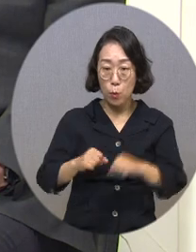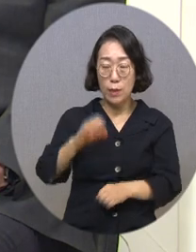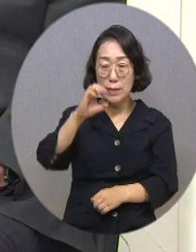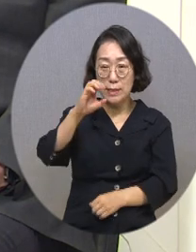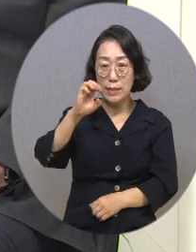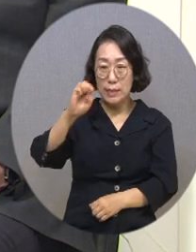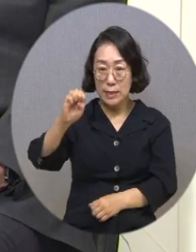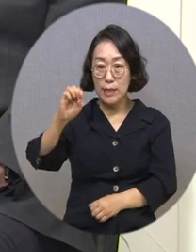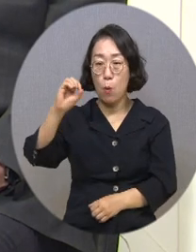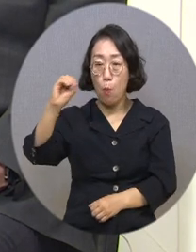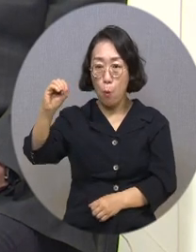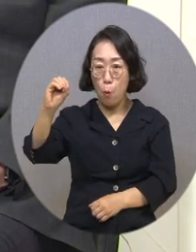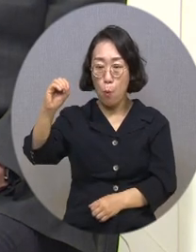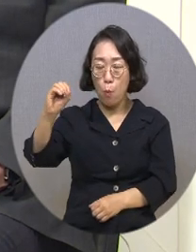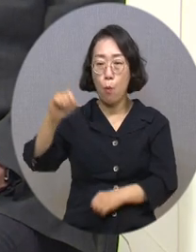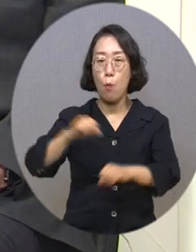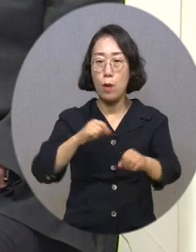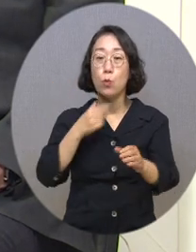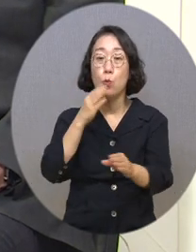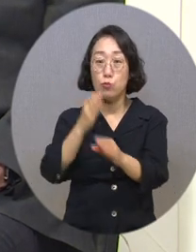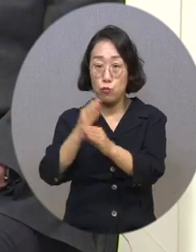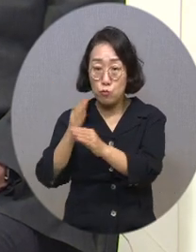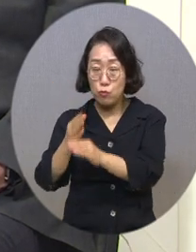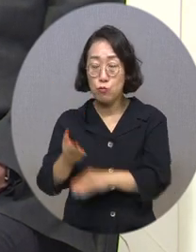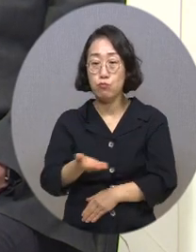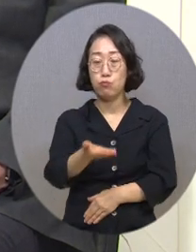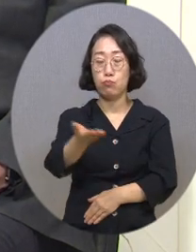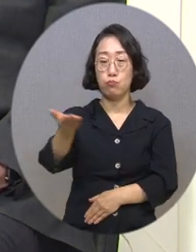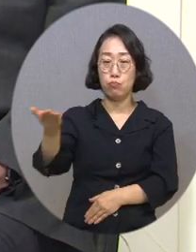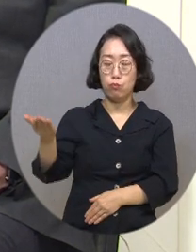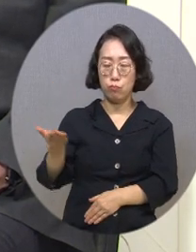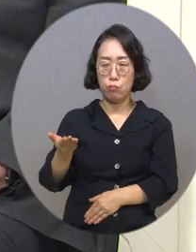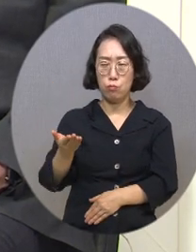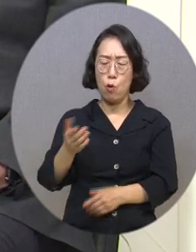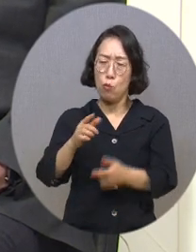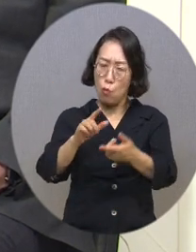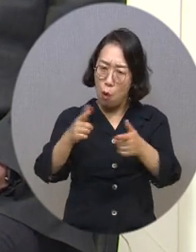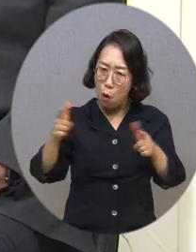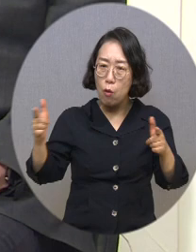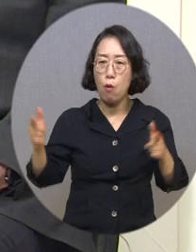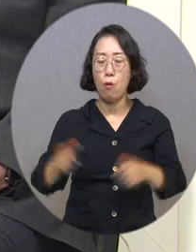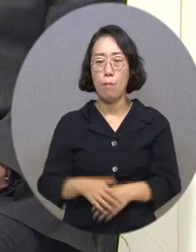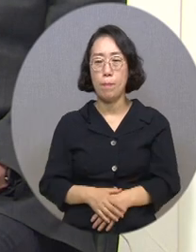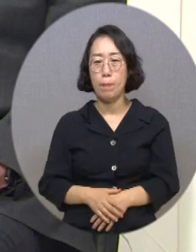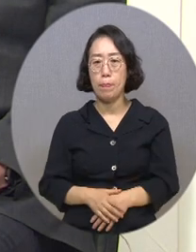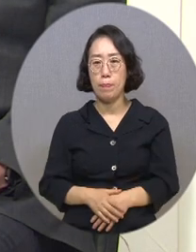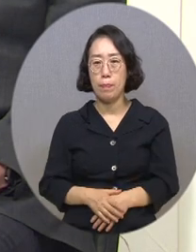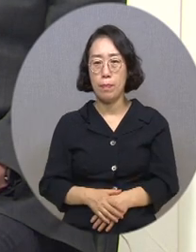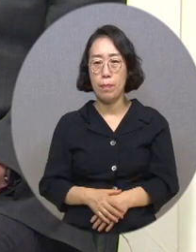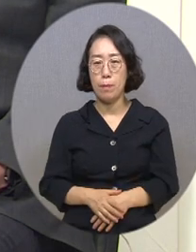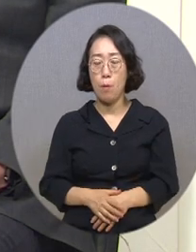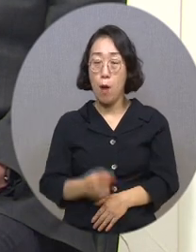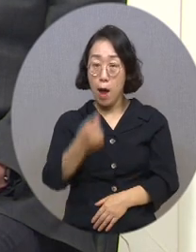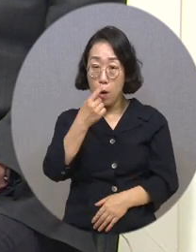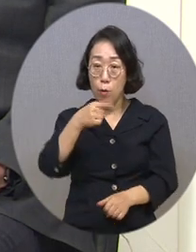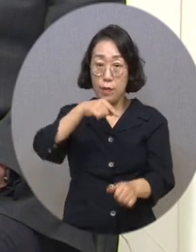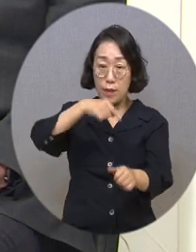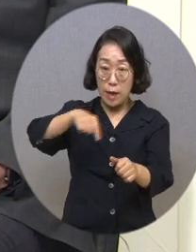CEO분들이 많더라고요. 그래서 그 여성 굉장히 다양해요. 뭐 아카데미를 운영하시는 분이